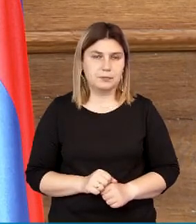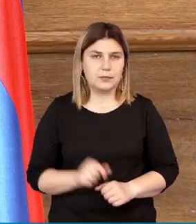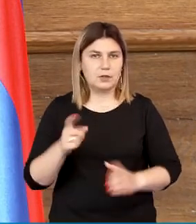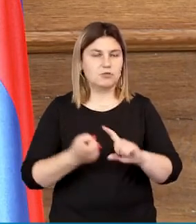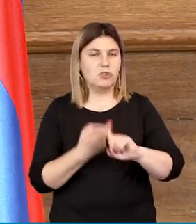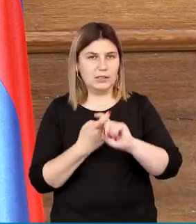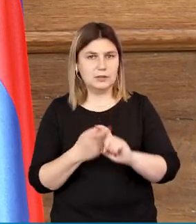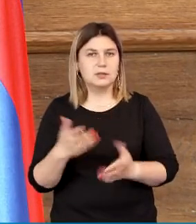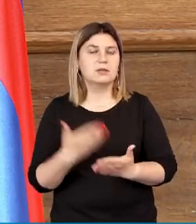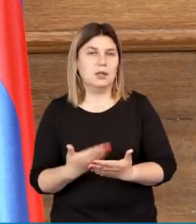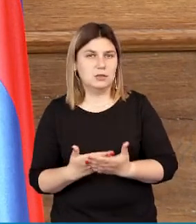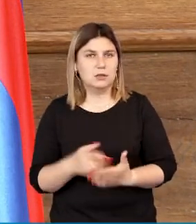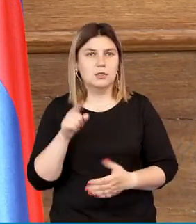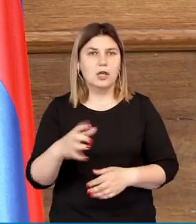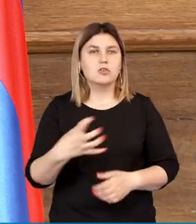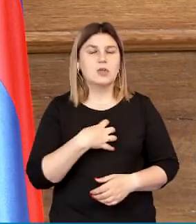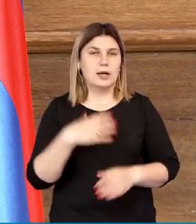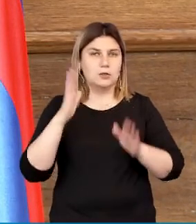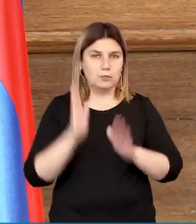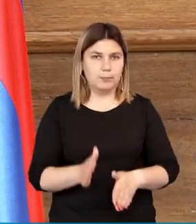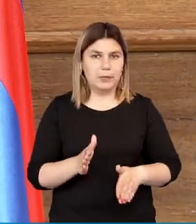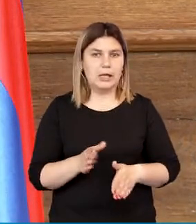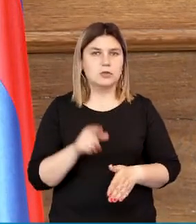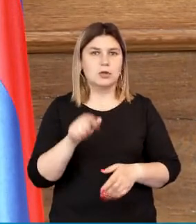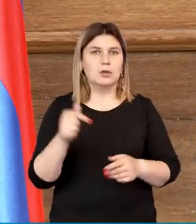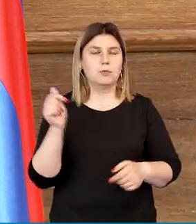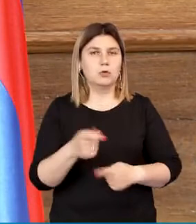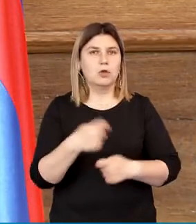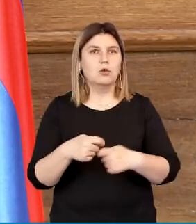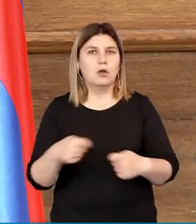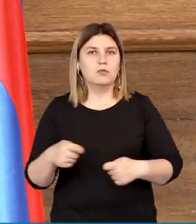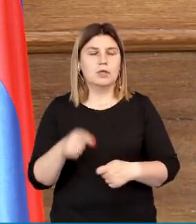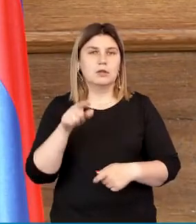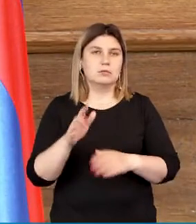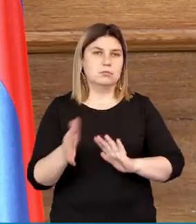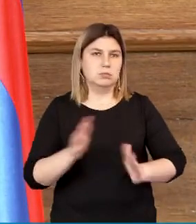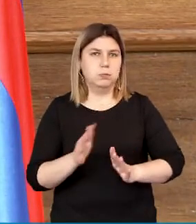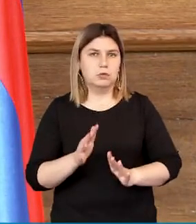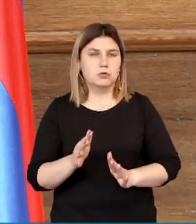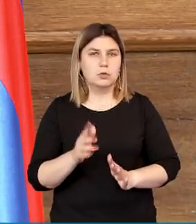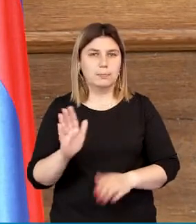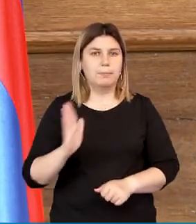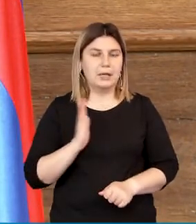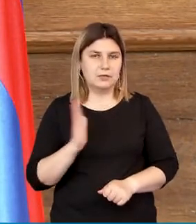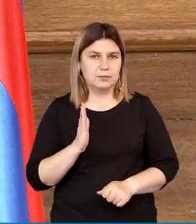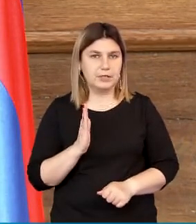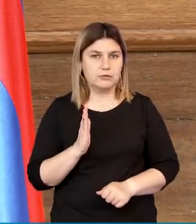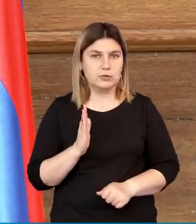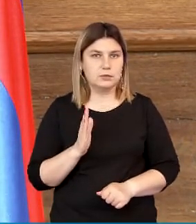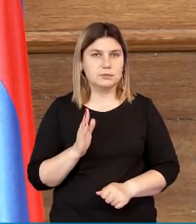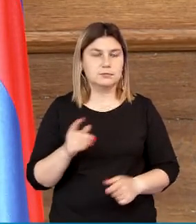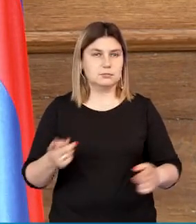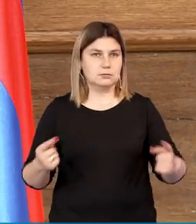szatni, więc tutaj dyrektorzy będą te kwestie musieli rozstrzygać w taki sposób, żeby było to bezpieczne i